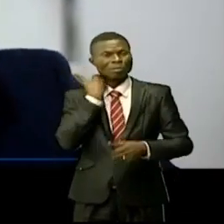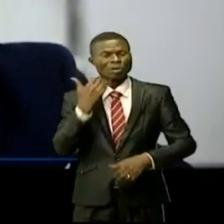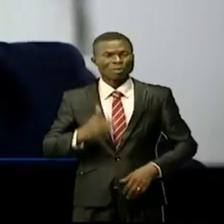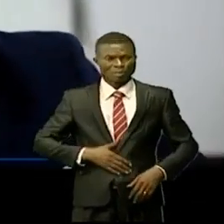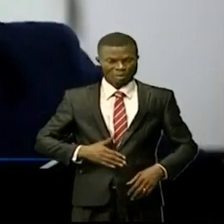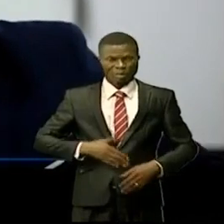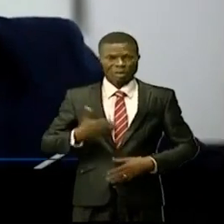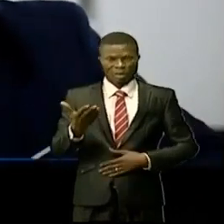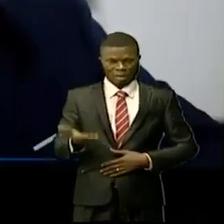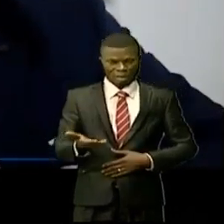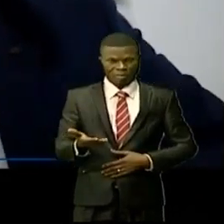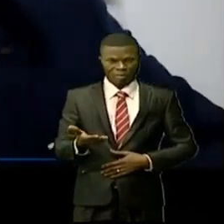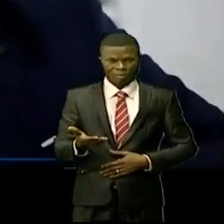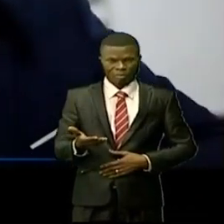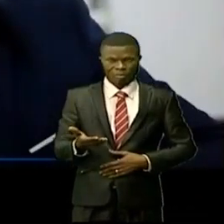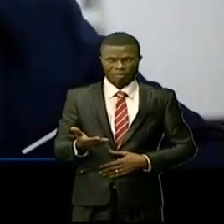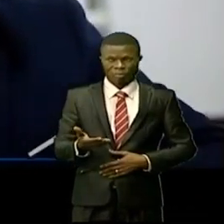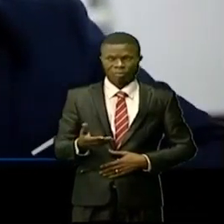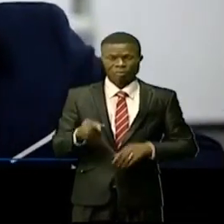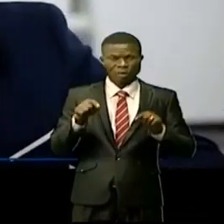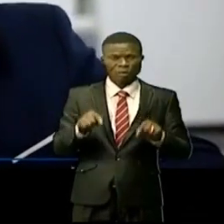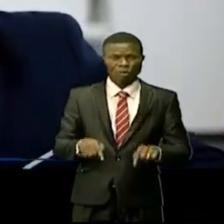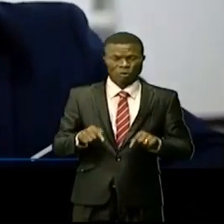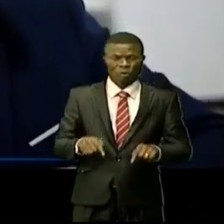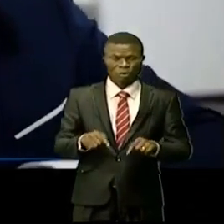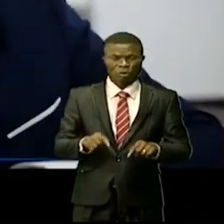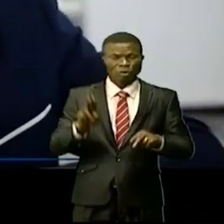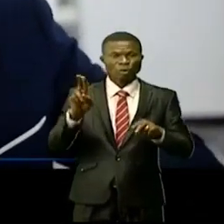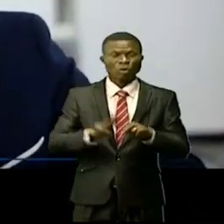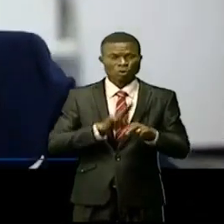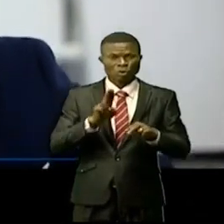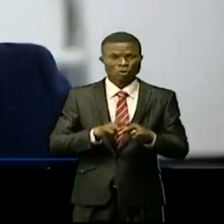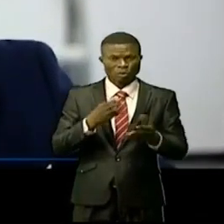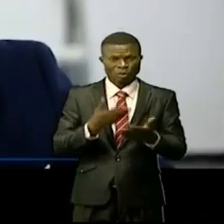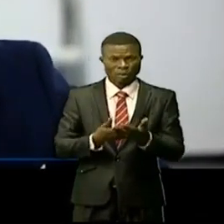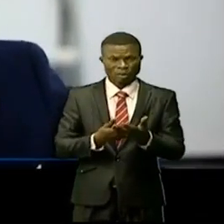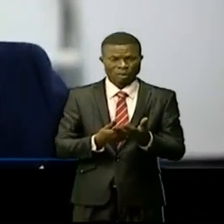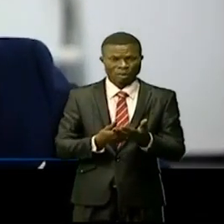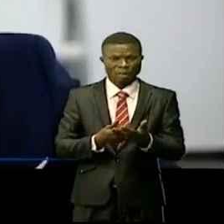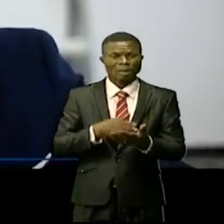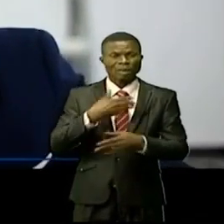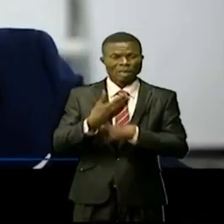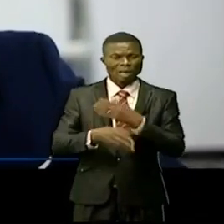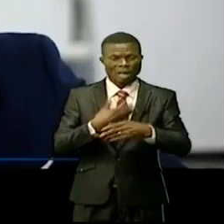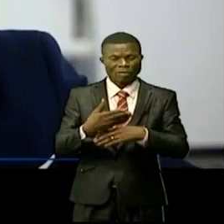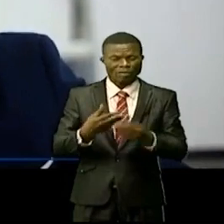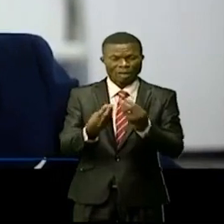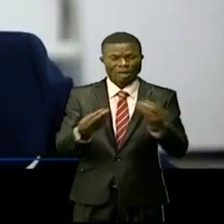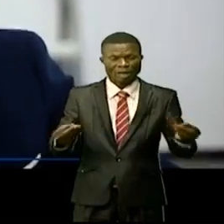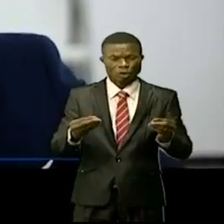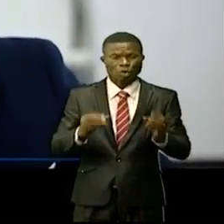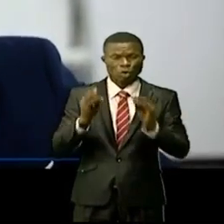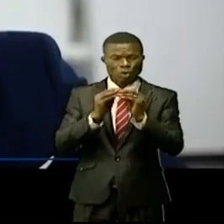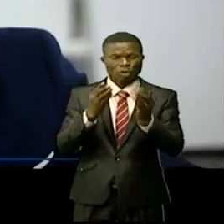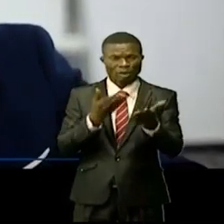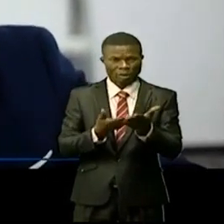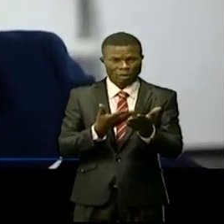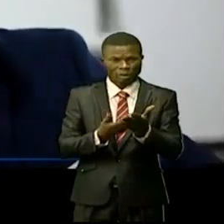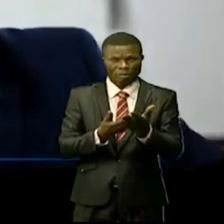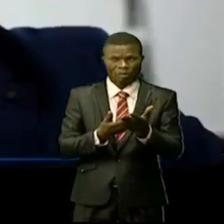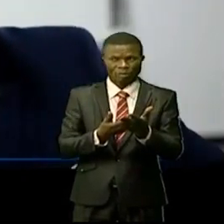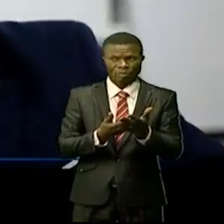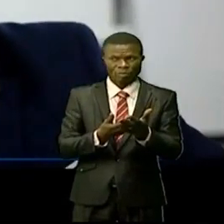malnutrition. Au sortir de cet atelier et de faire de ces résultats, les